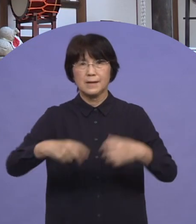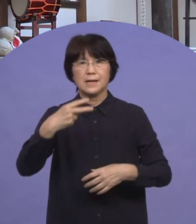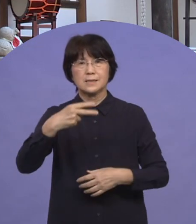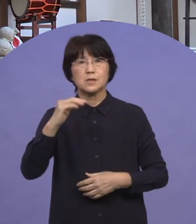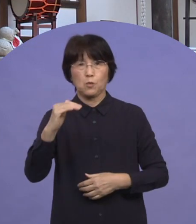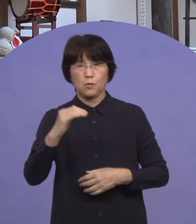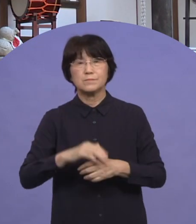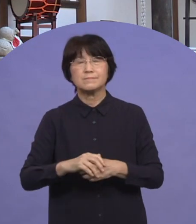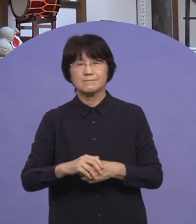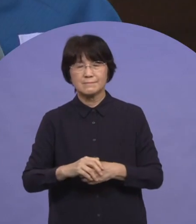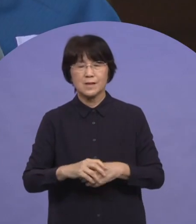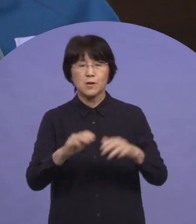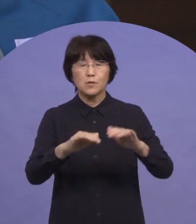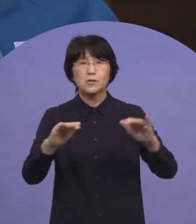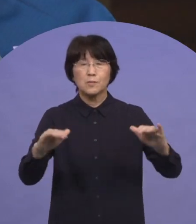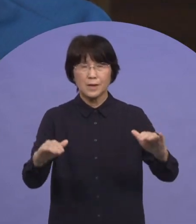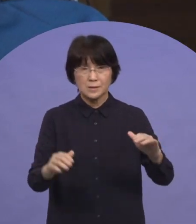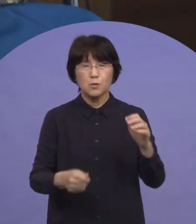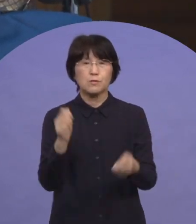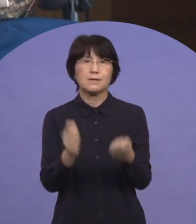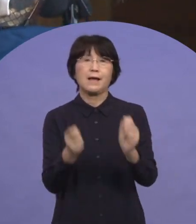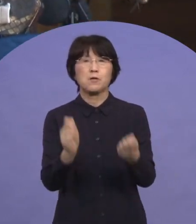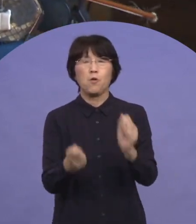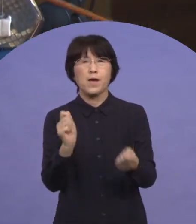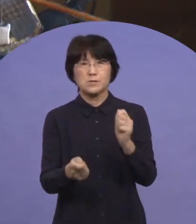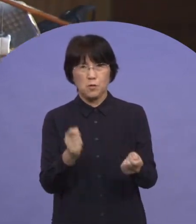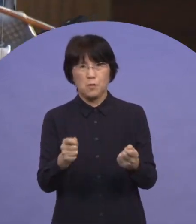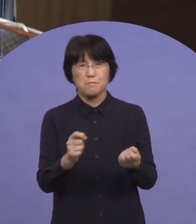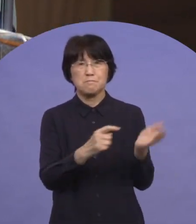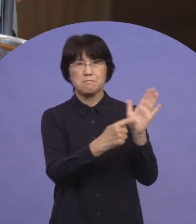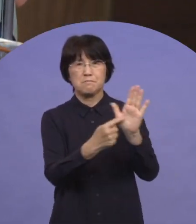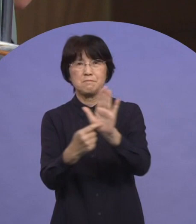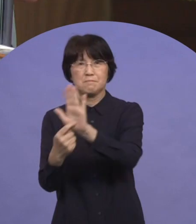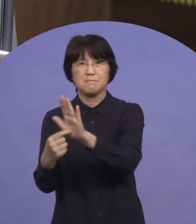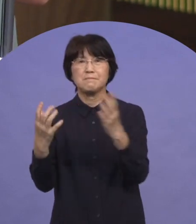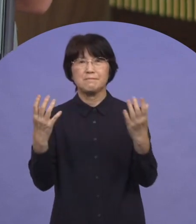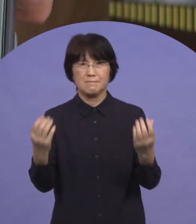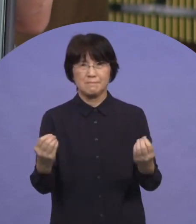どもたちによる太鼓演奏が披露されました。